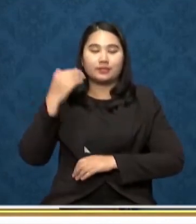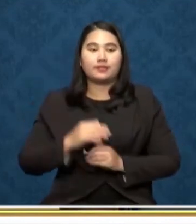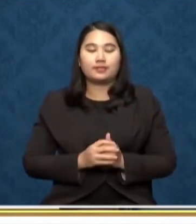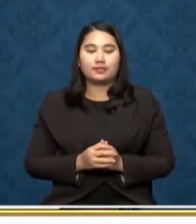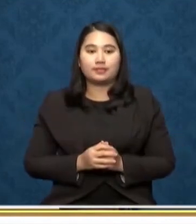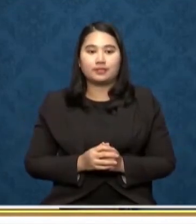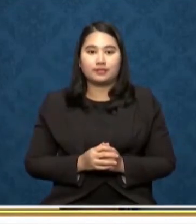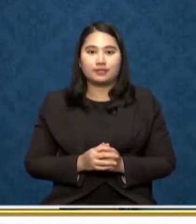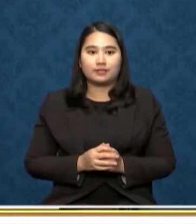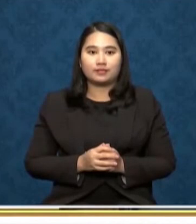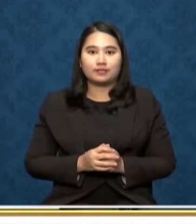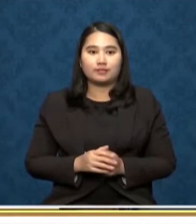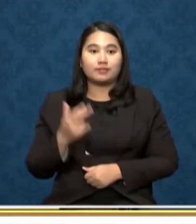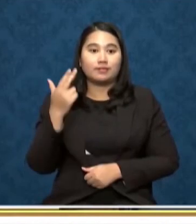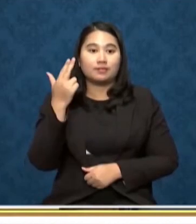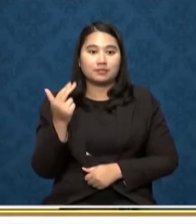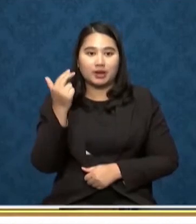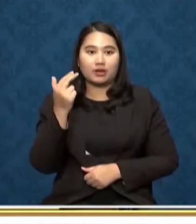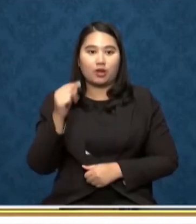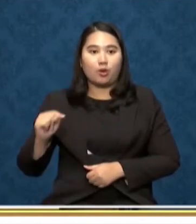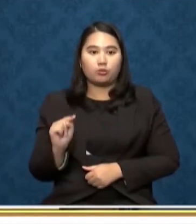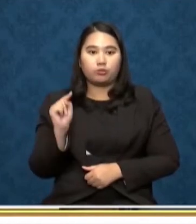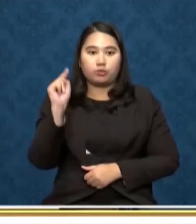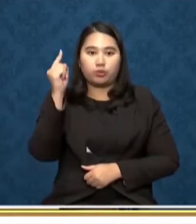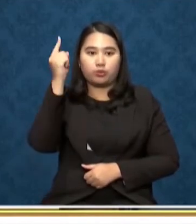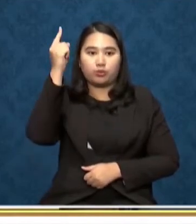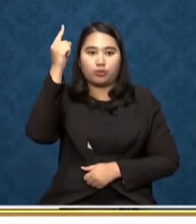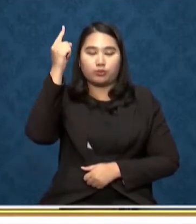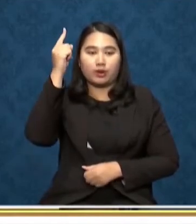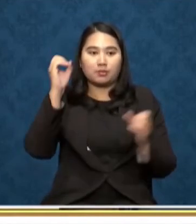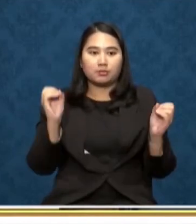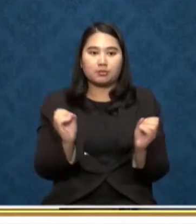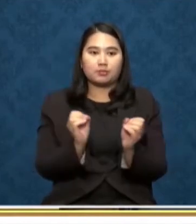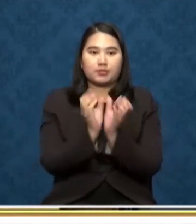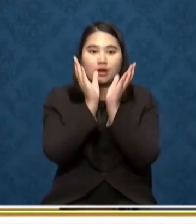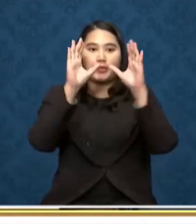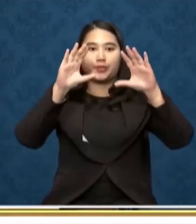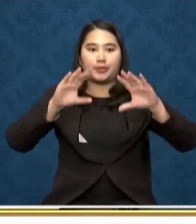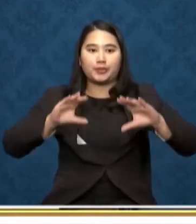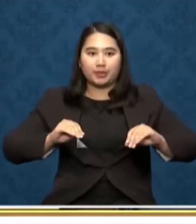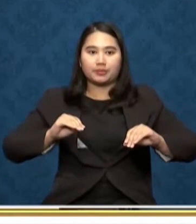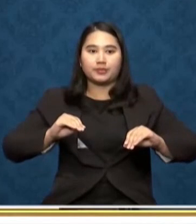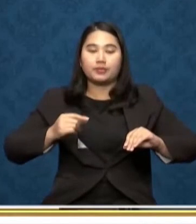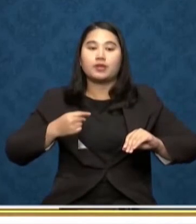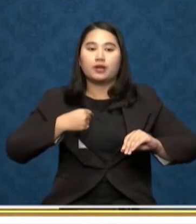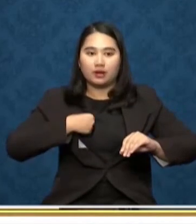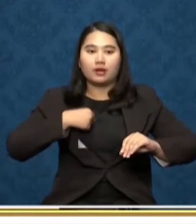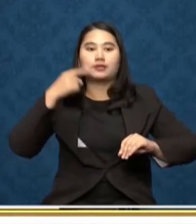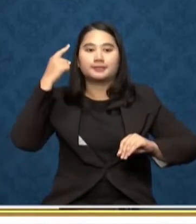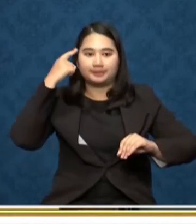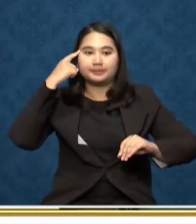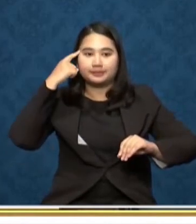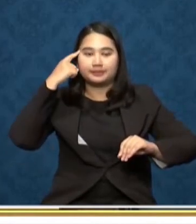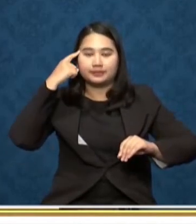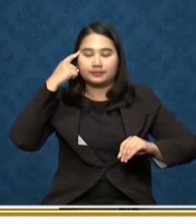ันทีที่...เสียงปืนเสียงเจรวดเสียงตวดสิ้นเสียงแรกผมทราบเป็ที่แ่นอนครับ